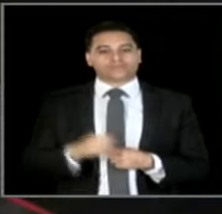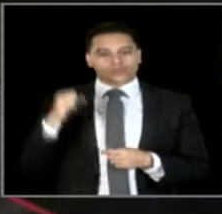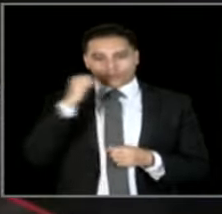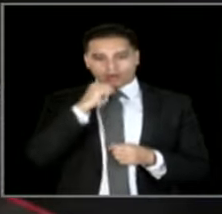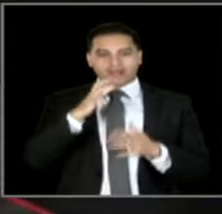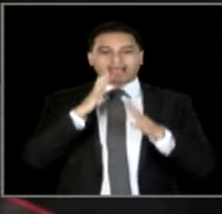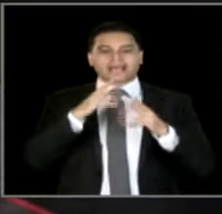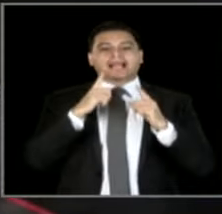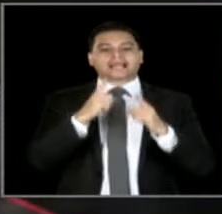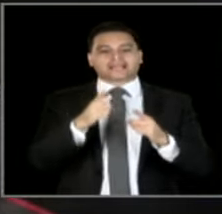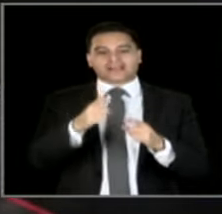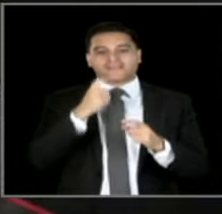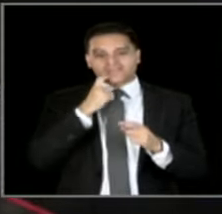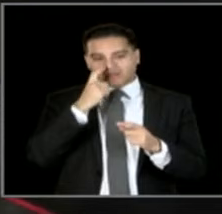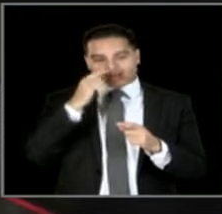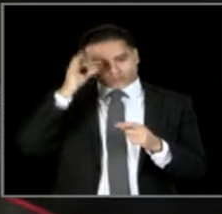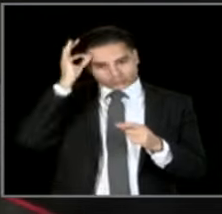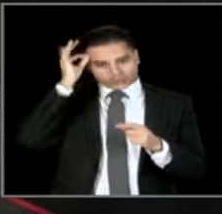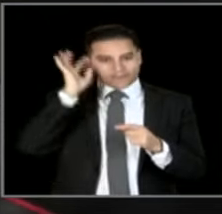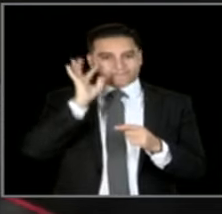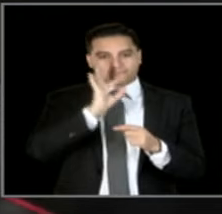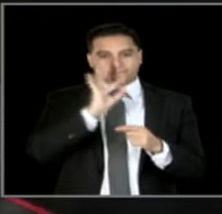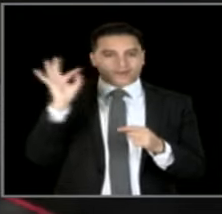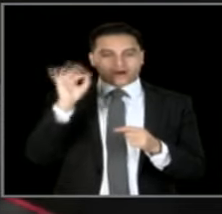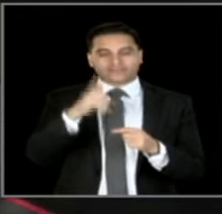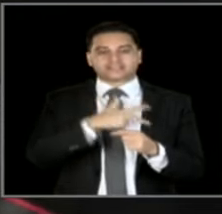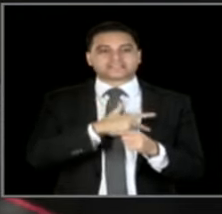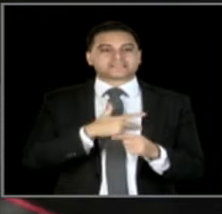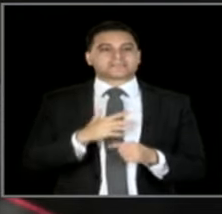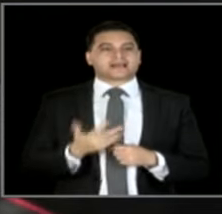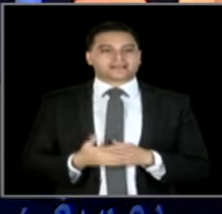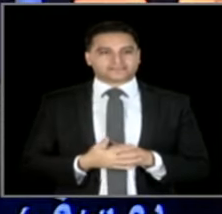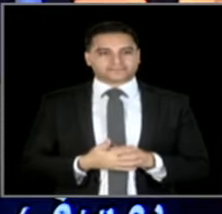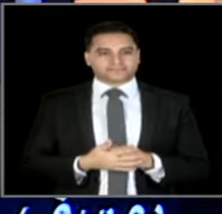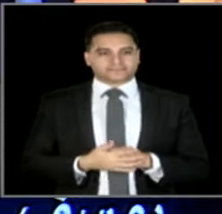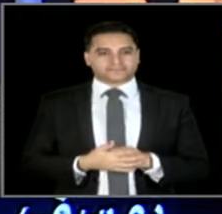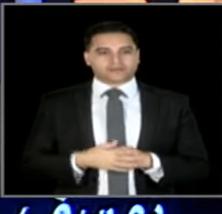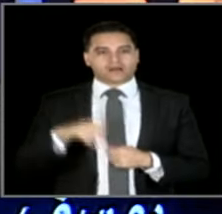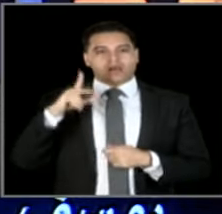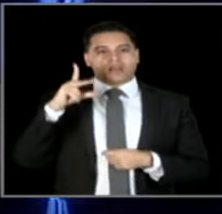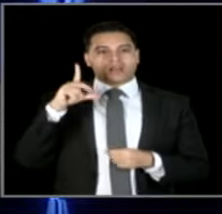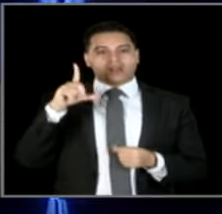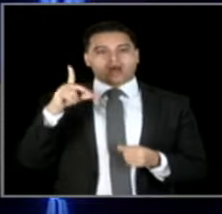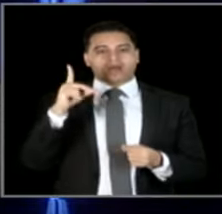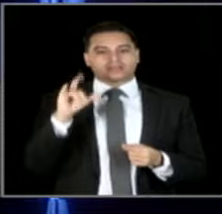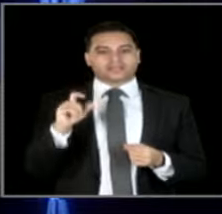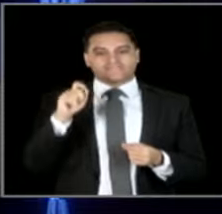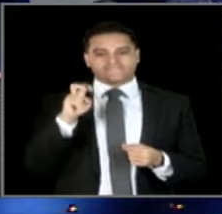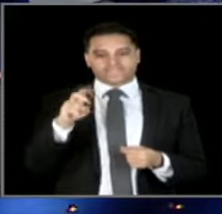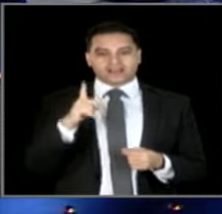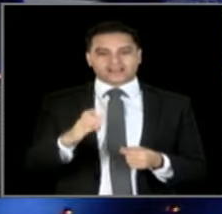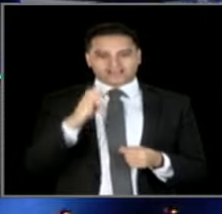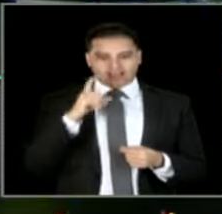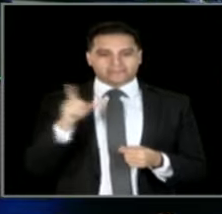أغنية كرهتك هي الفنانة تونسية، فمن هي؟ لطيفة. إجابة صحيحة.